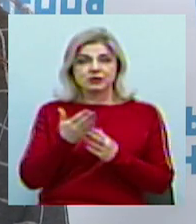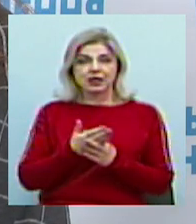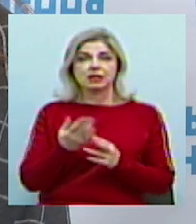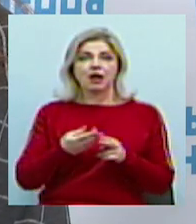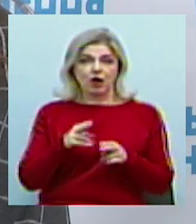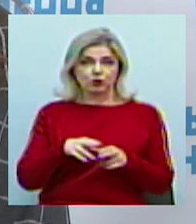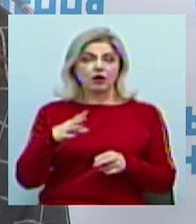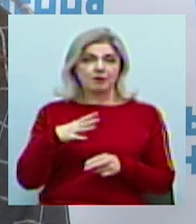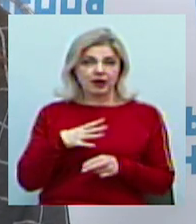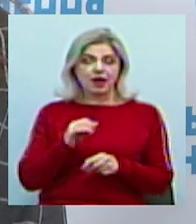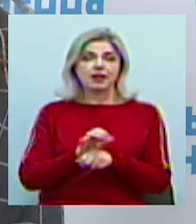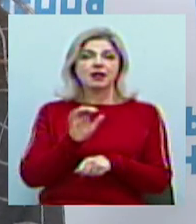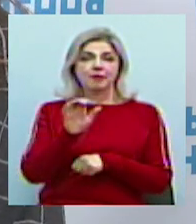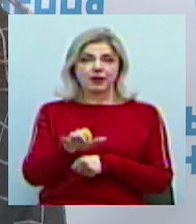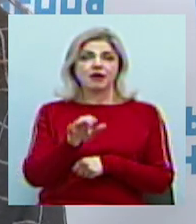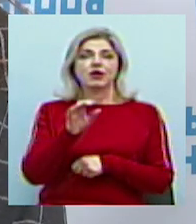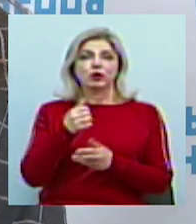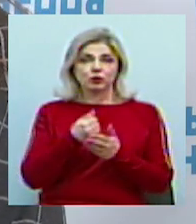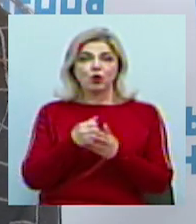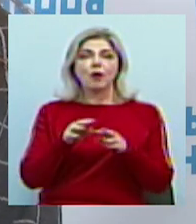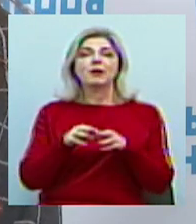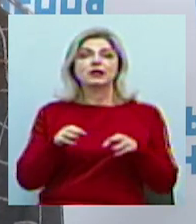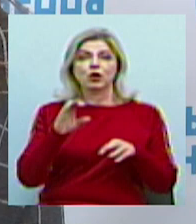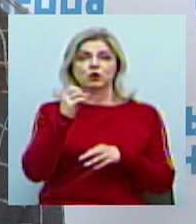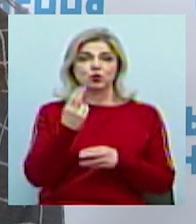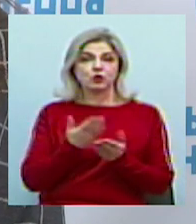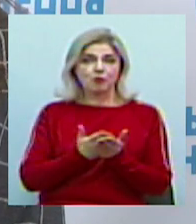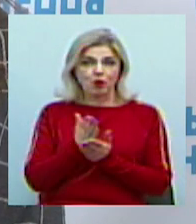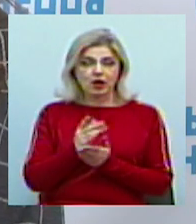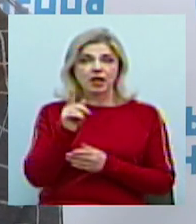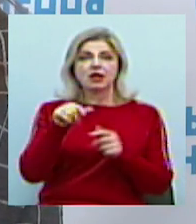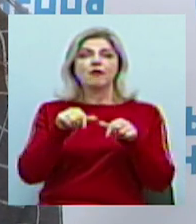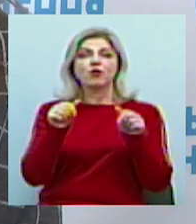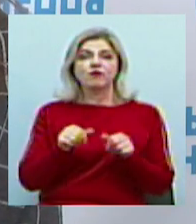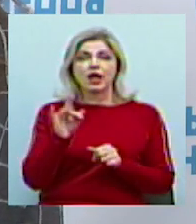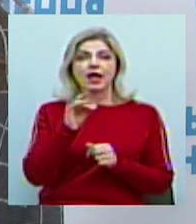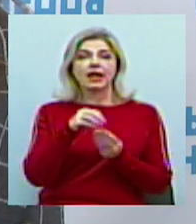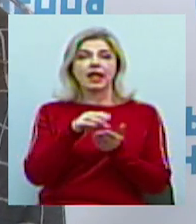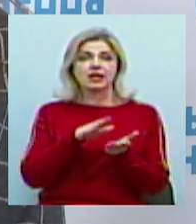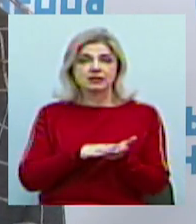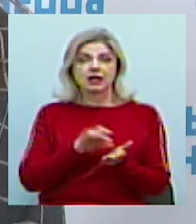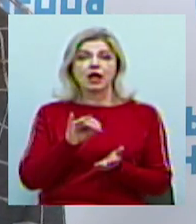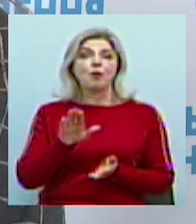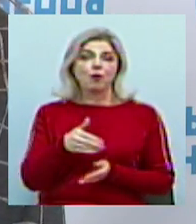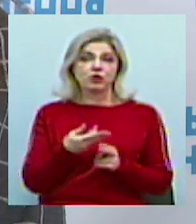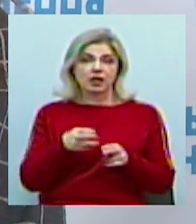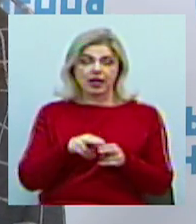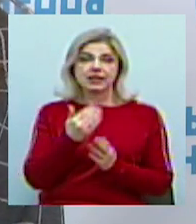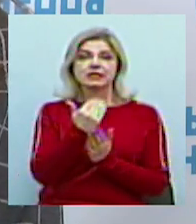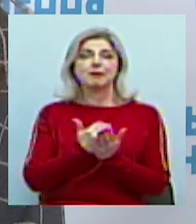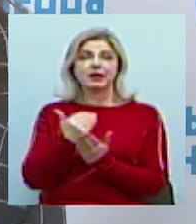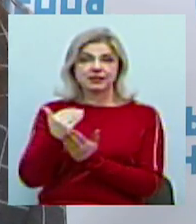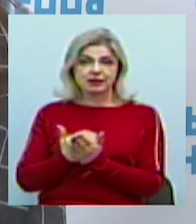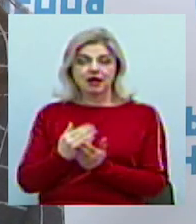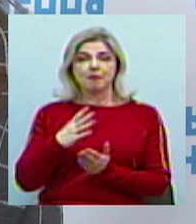були, направили їх безпосередньо до Міністерства соціальної політики, вони сформували там певний реєстр, після чого ці списки пішли